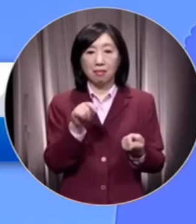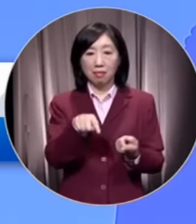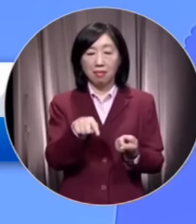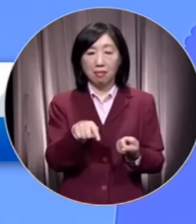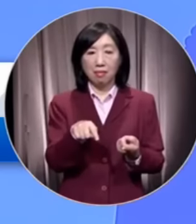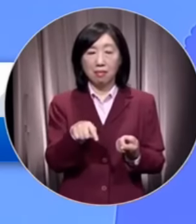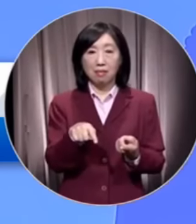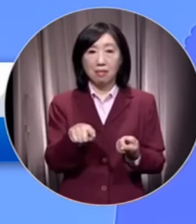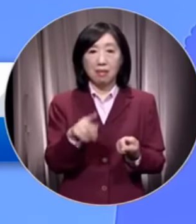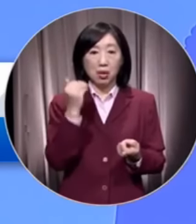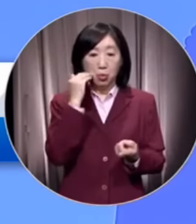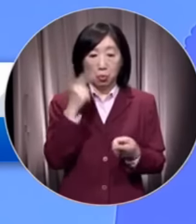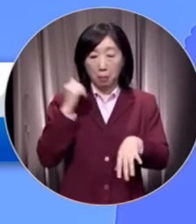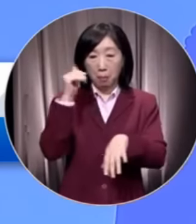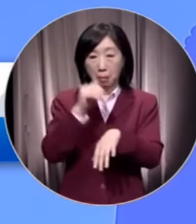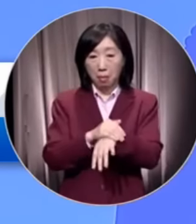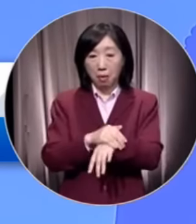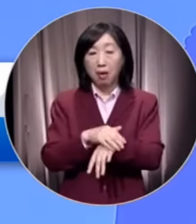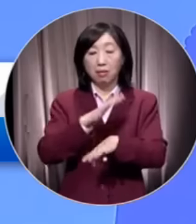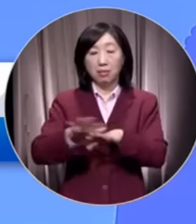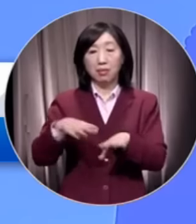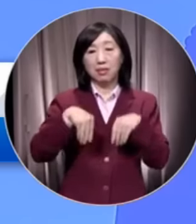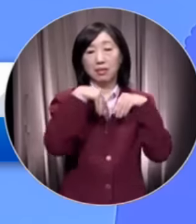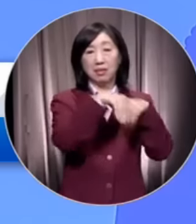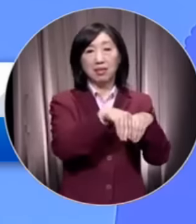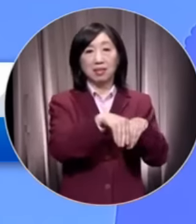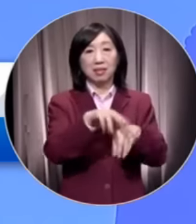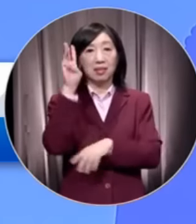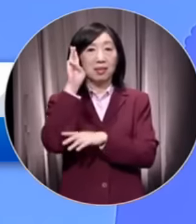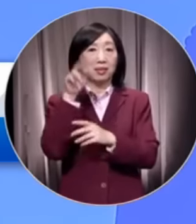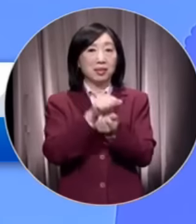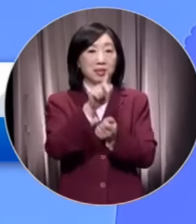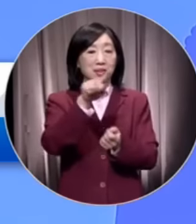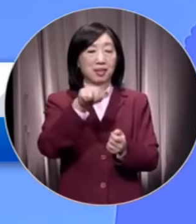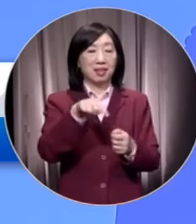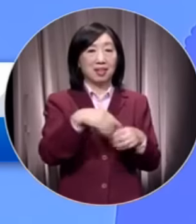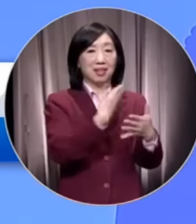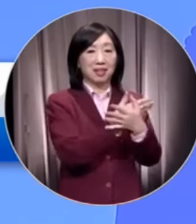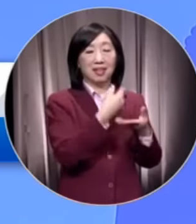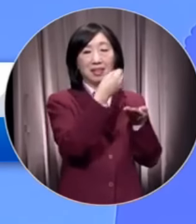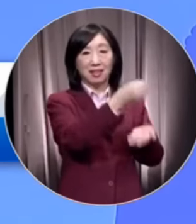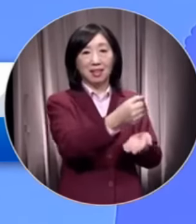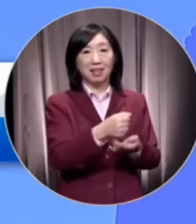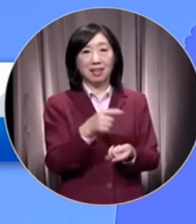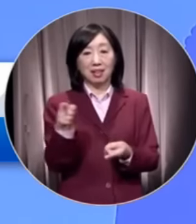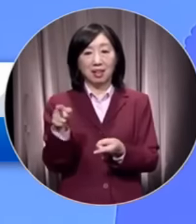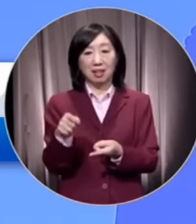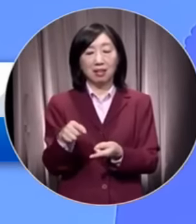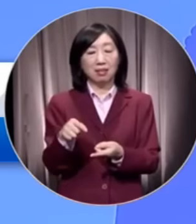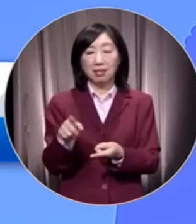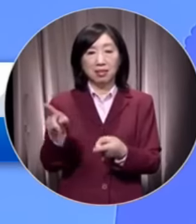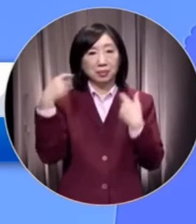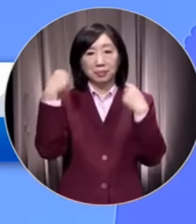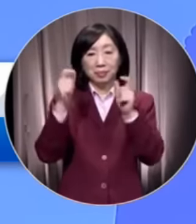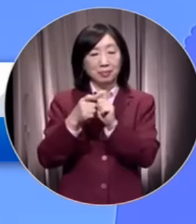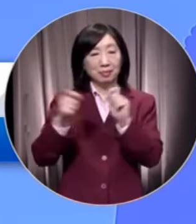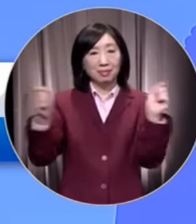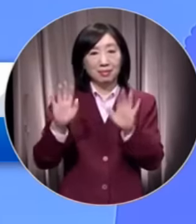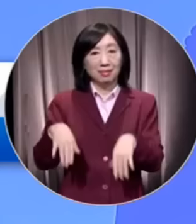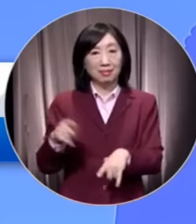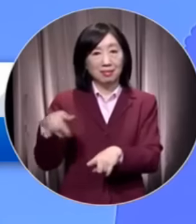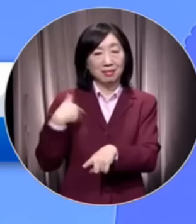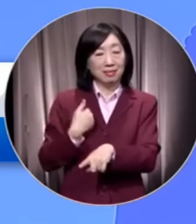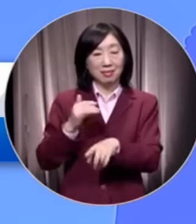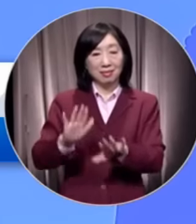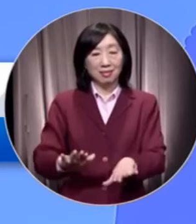可以成功就要拿诺贝尔奖。蔡主席，你离财经界、离学界实在太久了，您不晓得